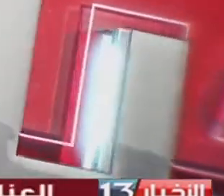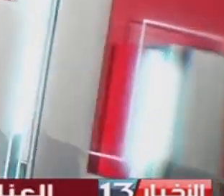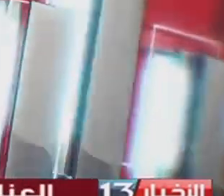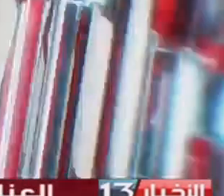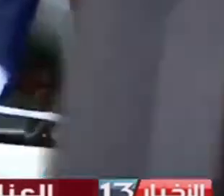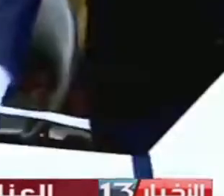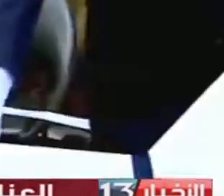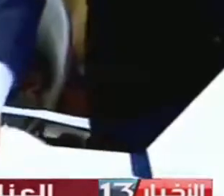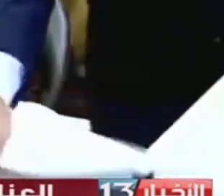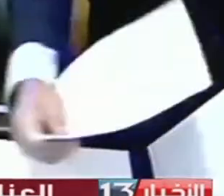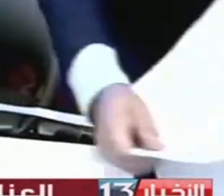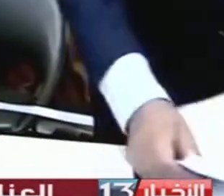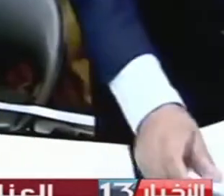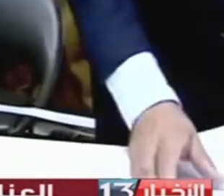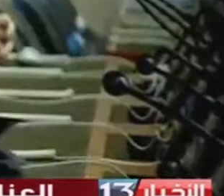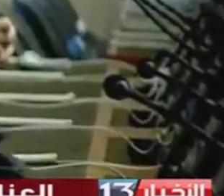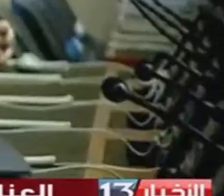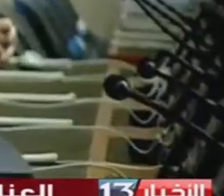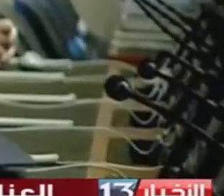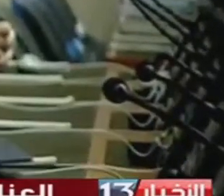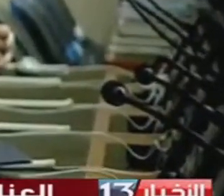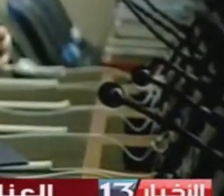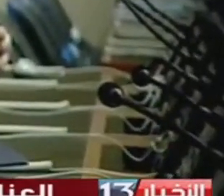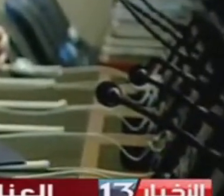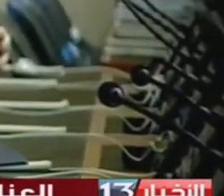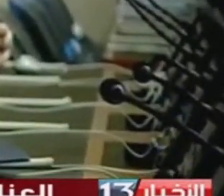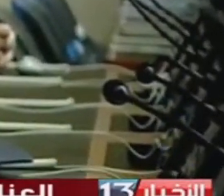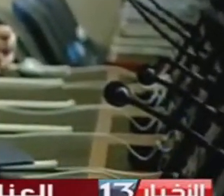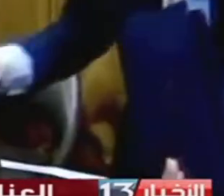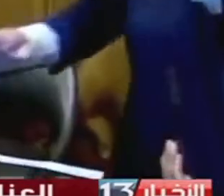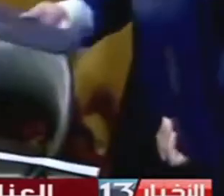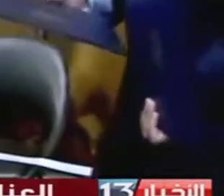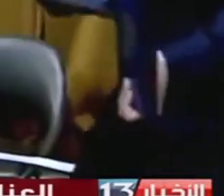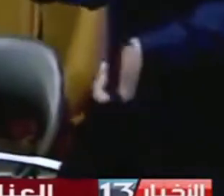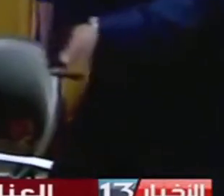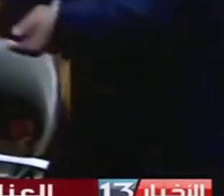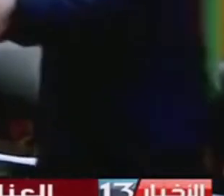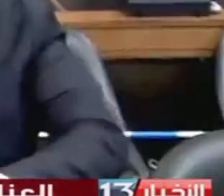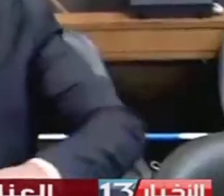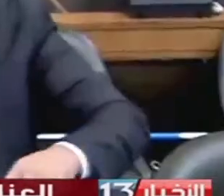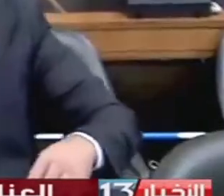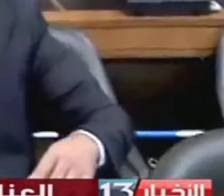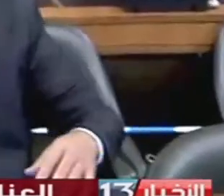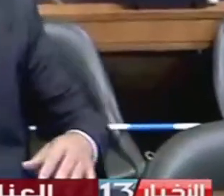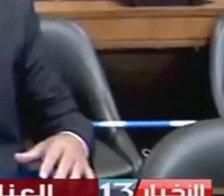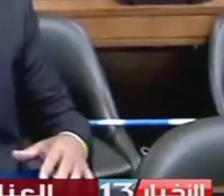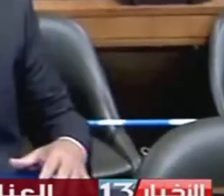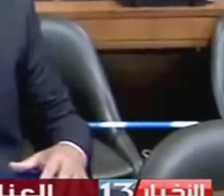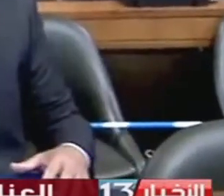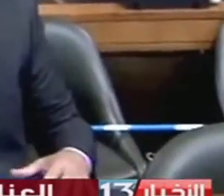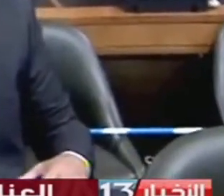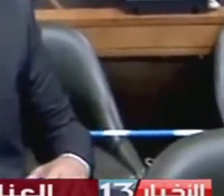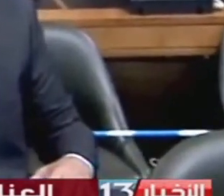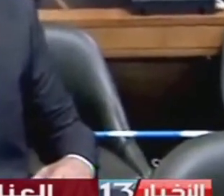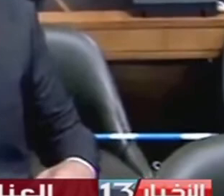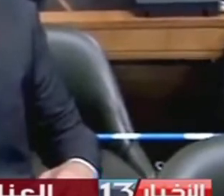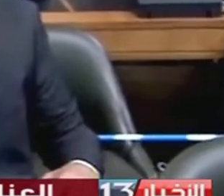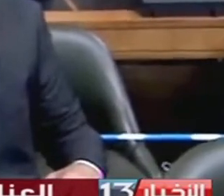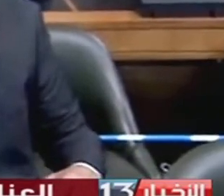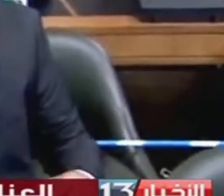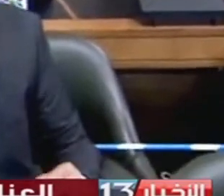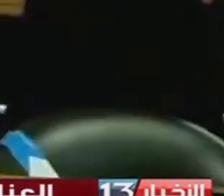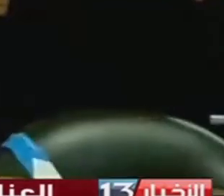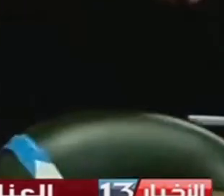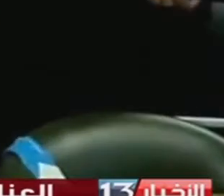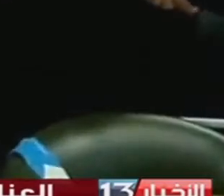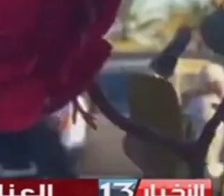اختتام اجتماع اللجنة القانونية المنبثقة عن ملتقى الحوار الليبي بإسقاط مقترح الاستفتاء لاستحالة تنفيذه